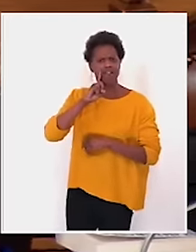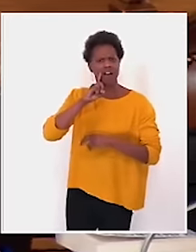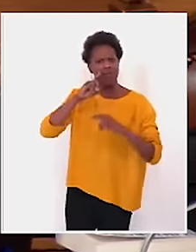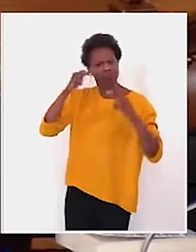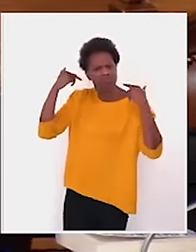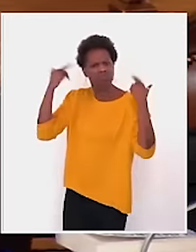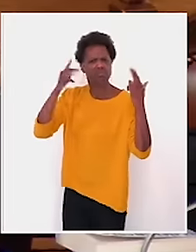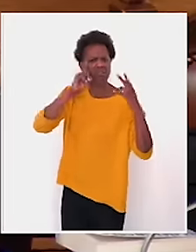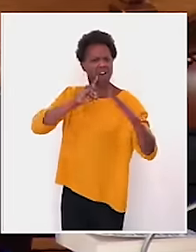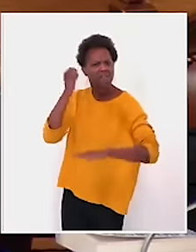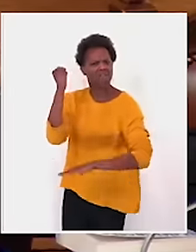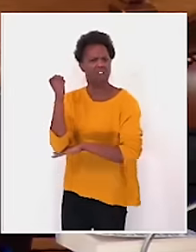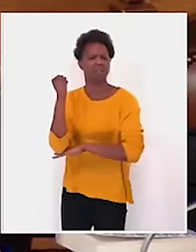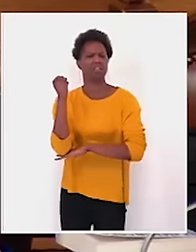animaliste,